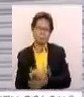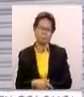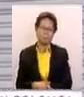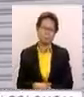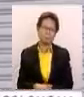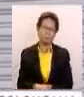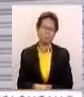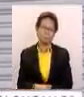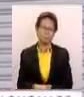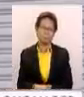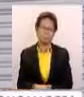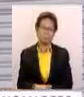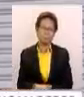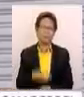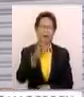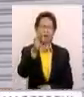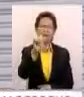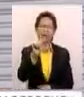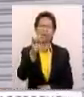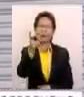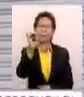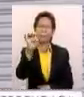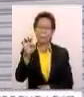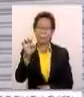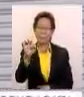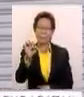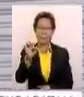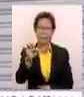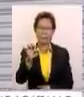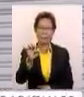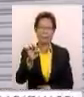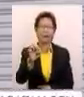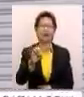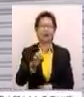memikul. Fabian William, RTM.